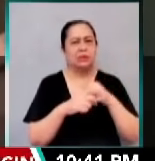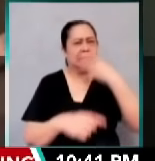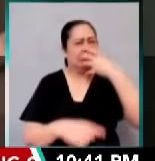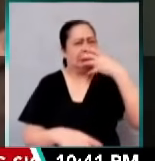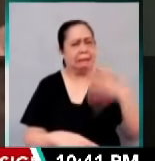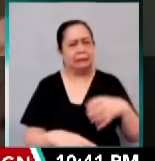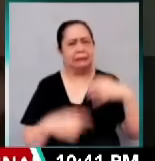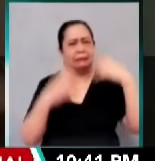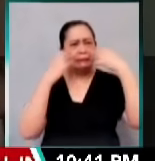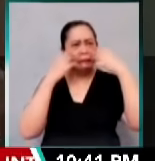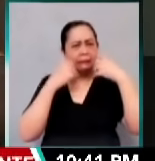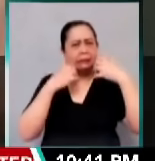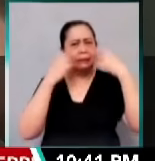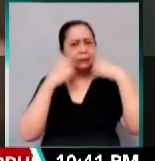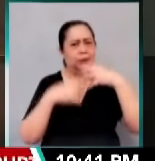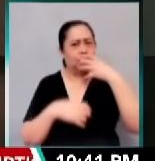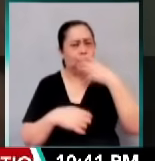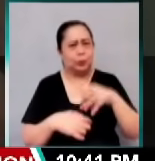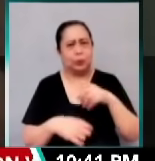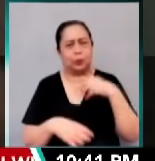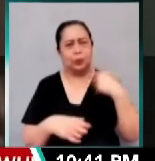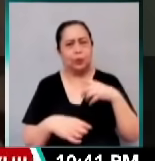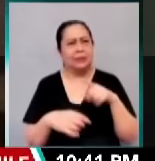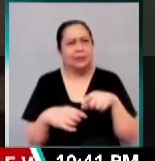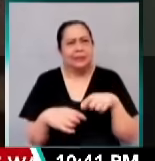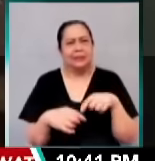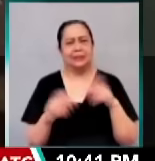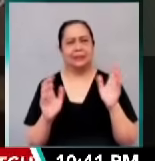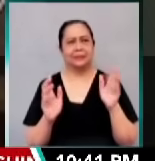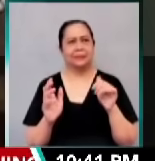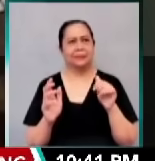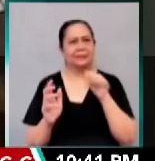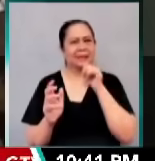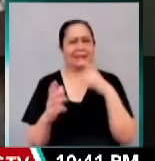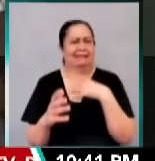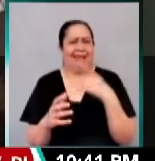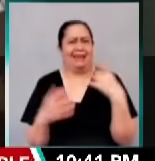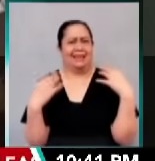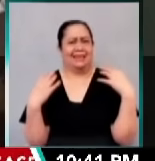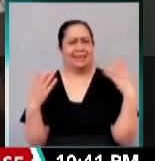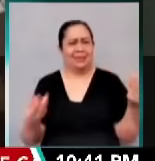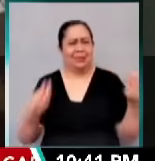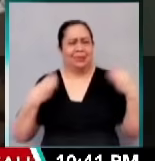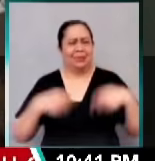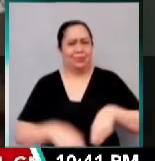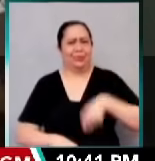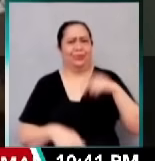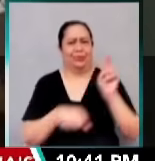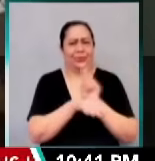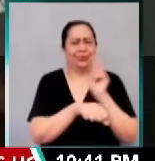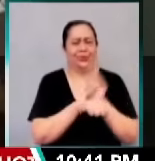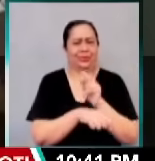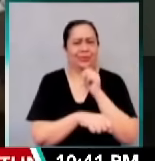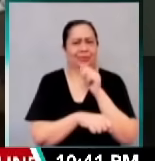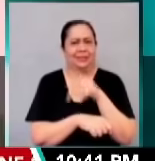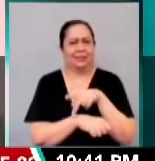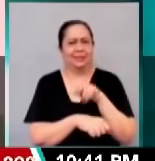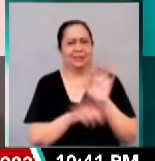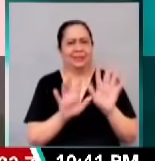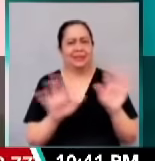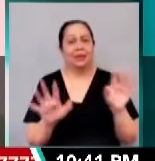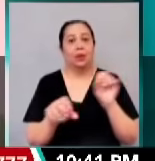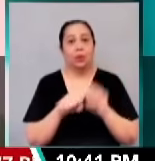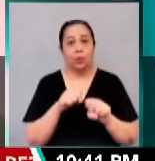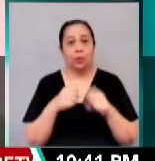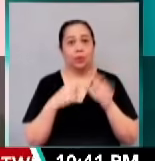sobrang hindi ko masyadong gusto yung mga ginagamit sa frontlines. No? So as a frontliner